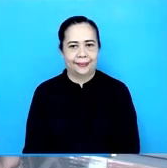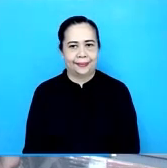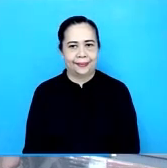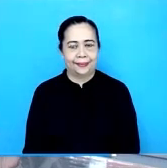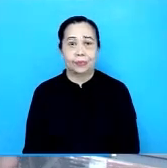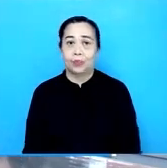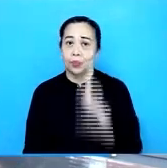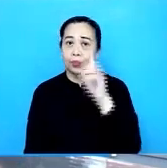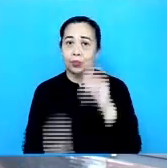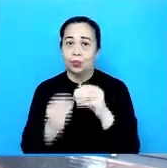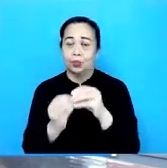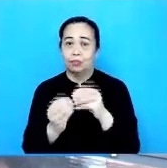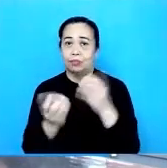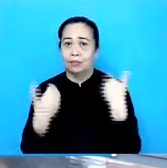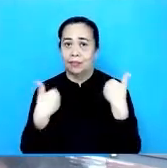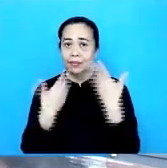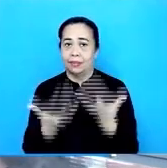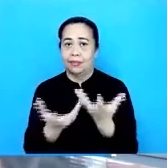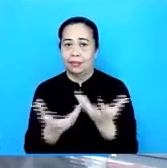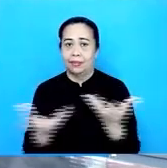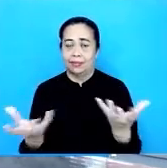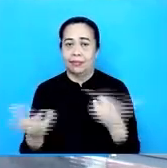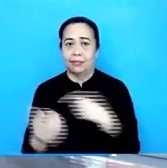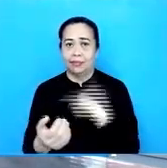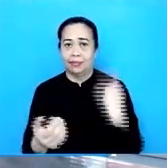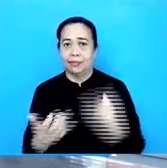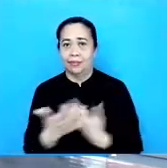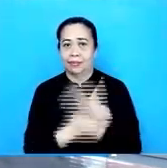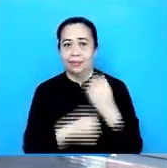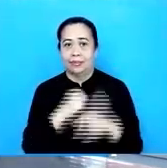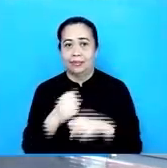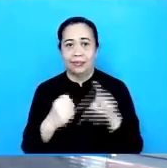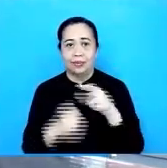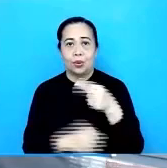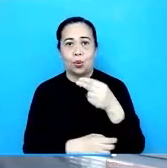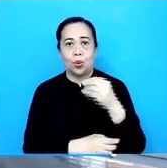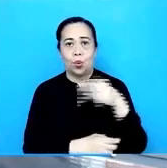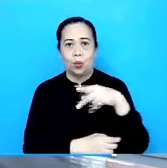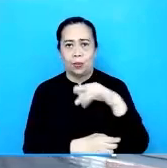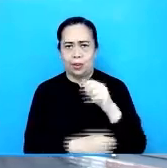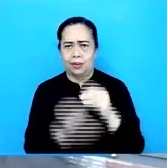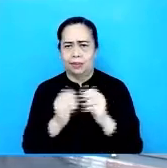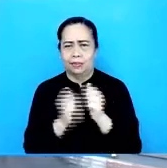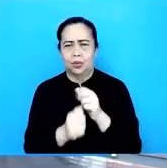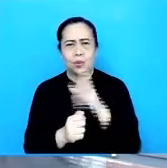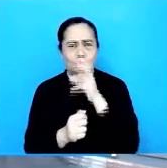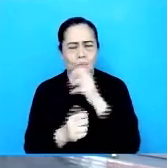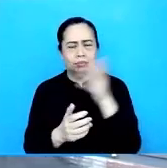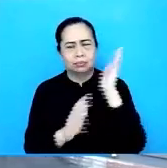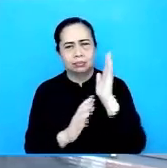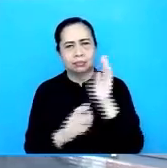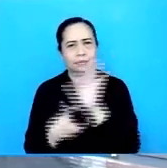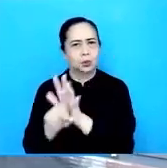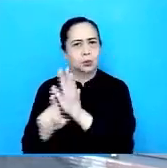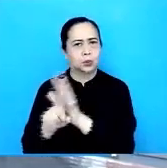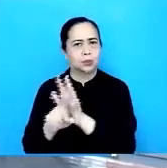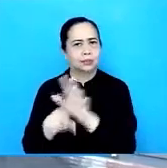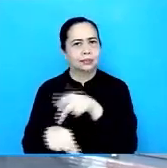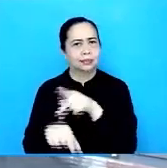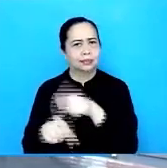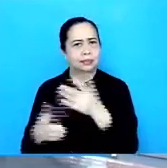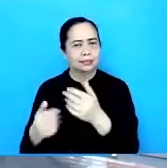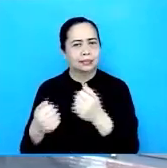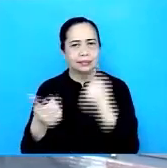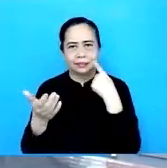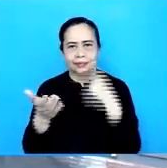Isa pa sa hindi nawawala sa pagkainan tuwing Chinese New Year, ang hopya, ang isa sa pinakamatandang bilihan ng hopya sa bansa.